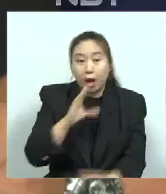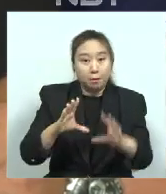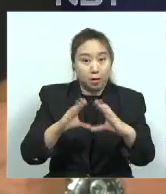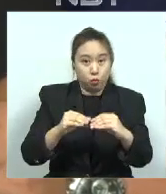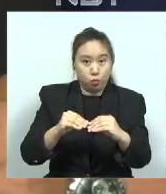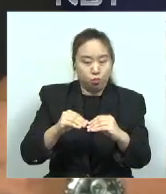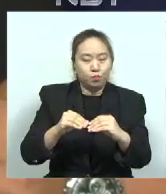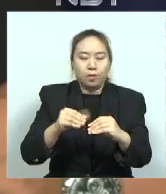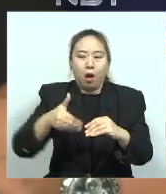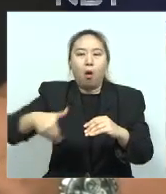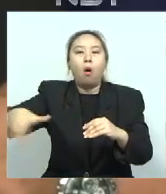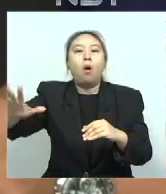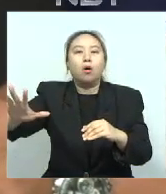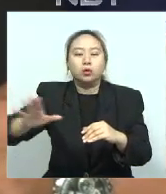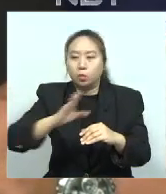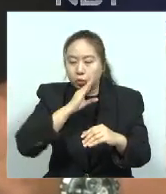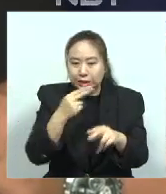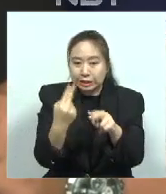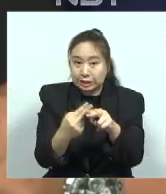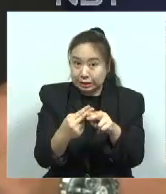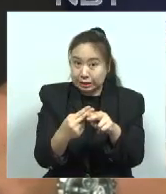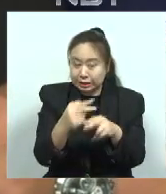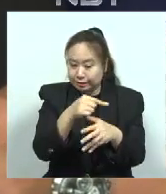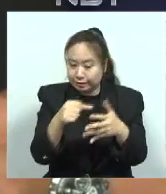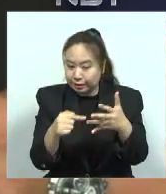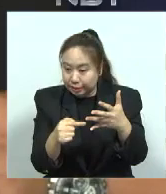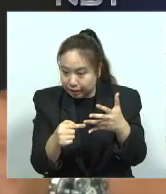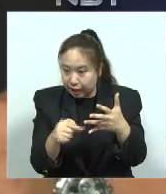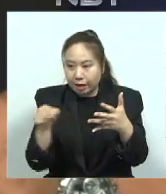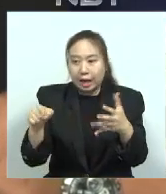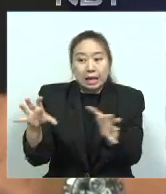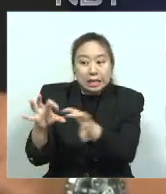ออกถ้าออกไม่ทันเพราะอ่านมันไปถึงแล้วท่านก็จะงดออกเสียงใดๆ